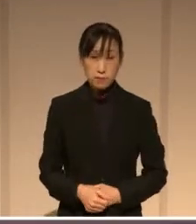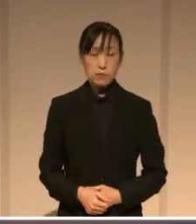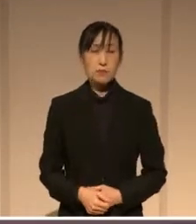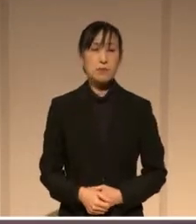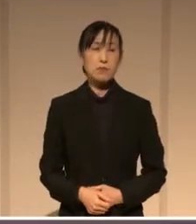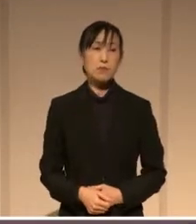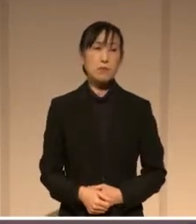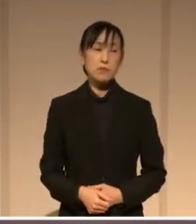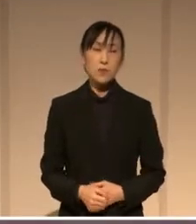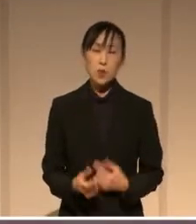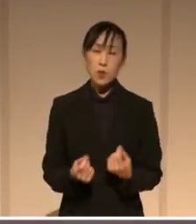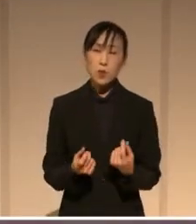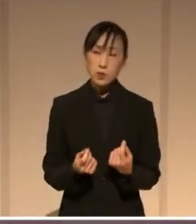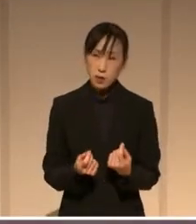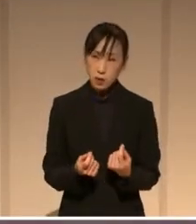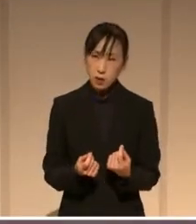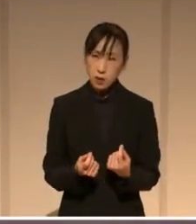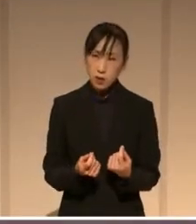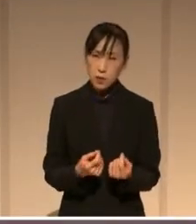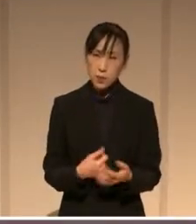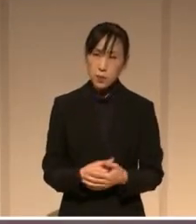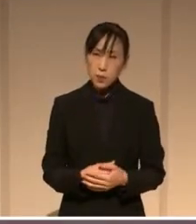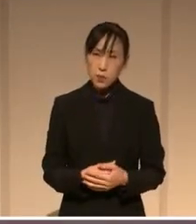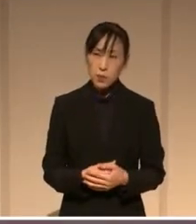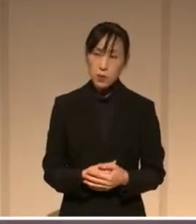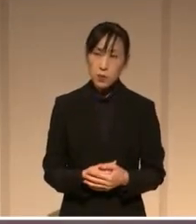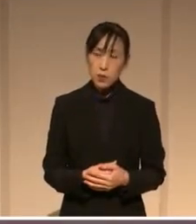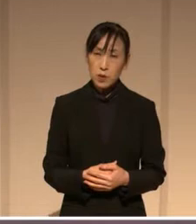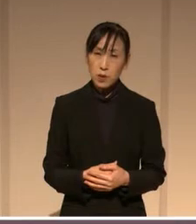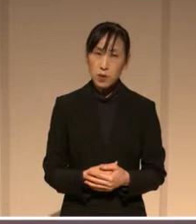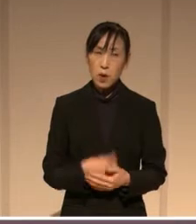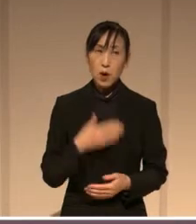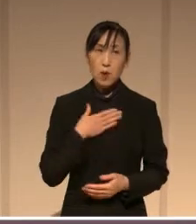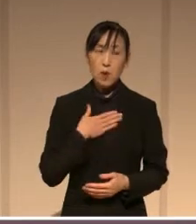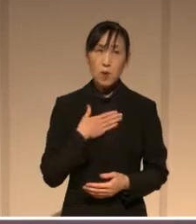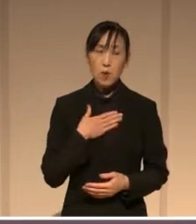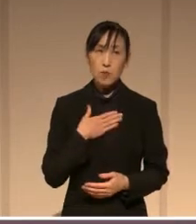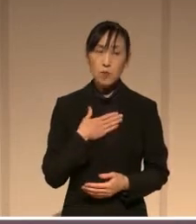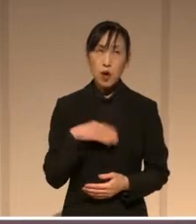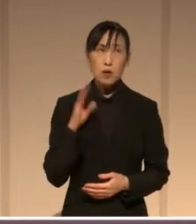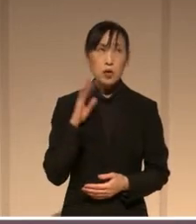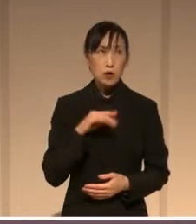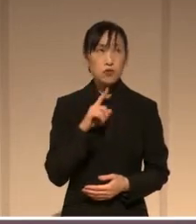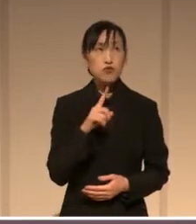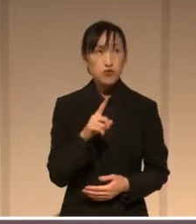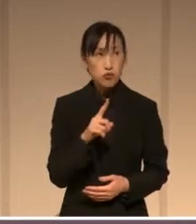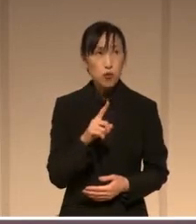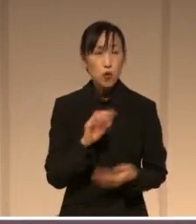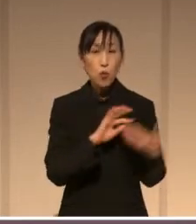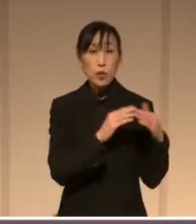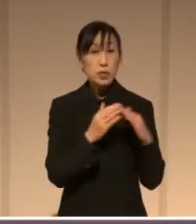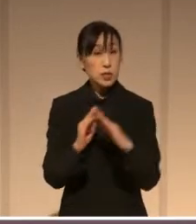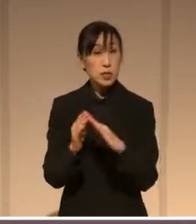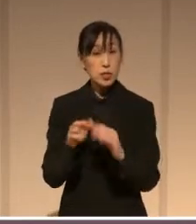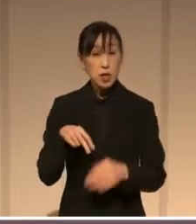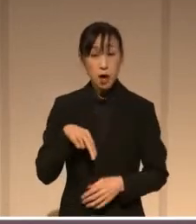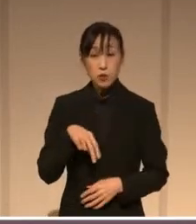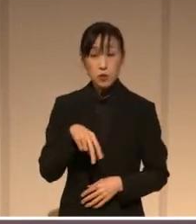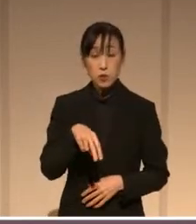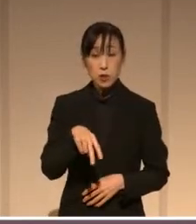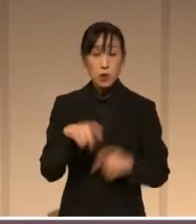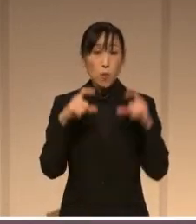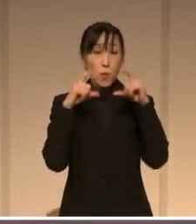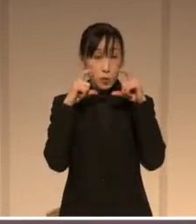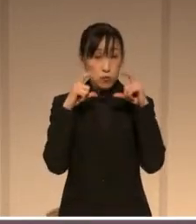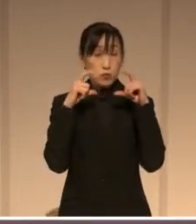出演して変わったことというとまあわかりやすいので言うと街中歩いてたら普通にマスクしている